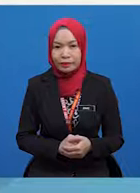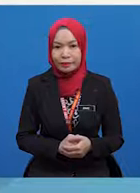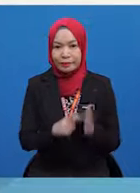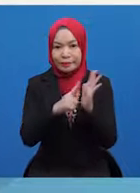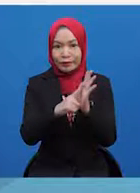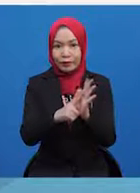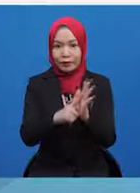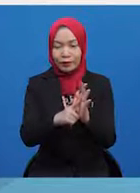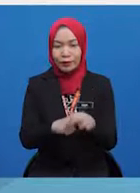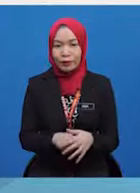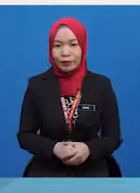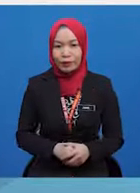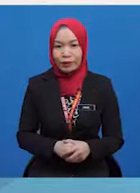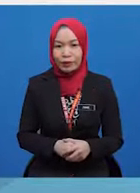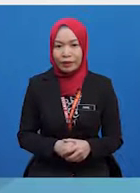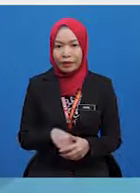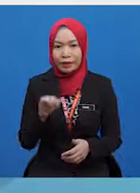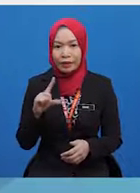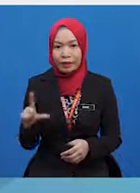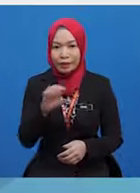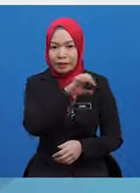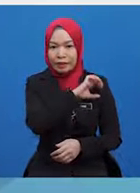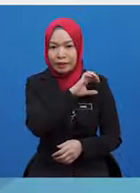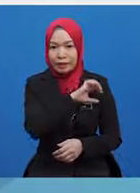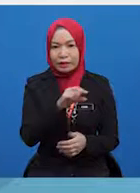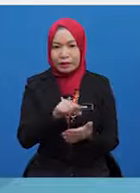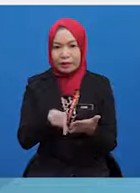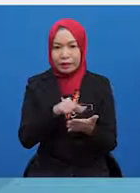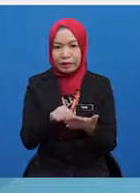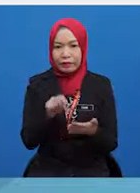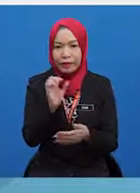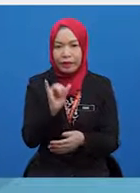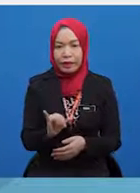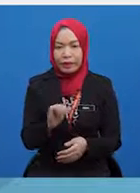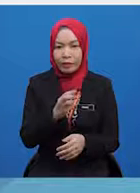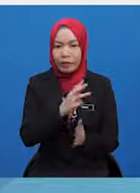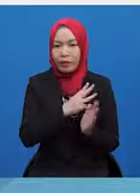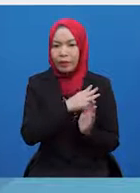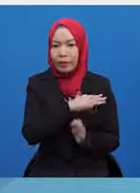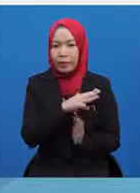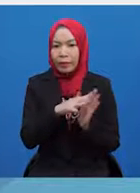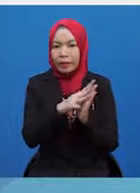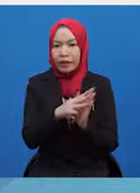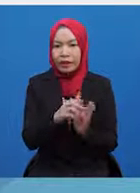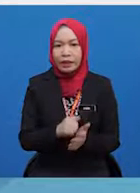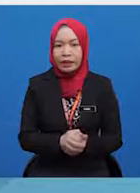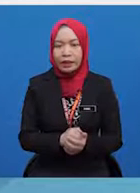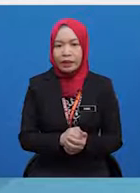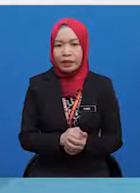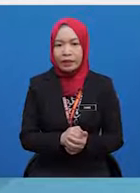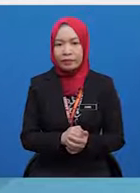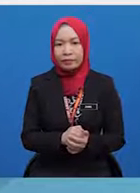Logo adalah unsur grafik yang mewakili identiti korporat bagi sesebuah